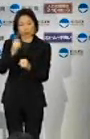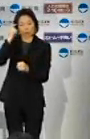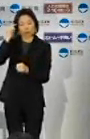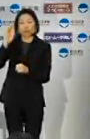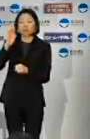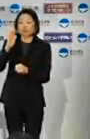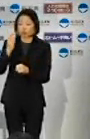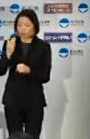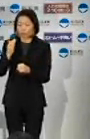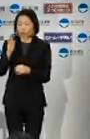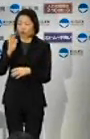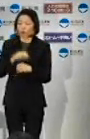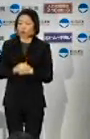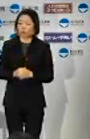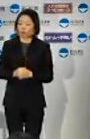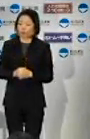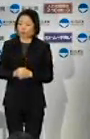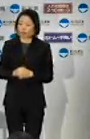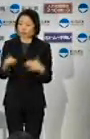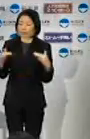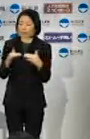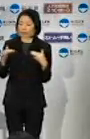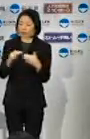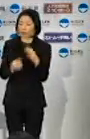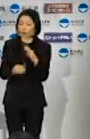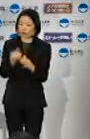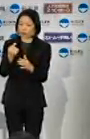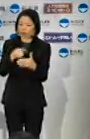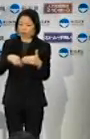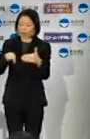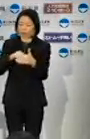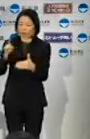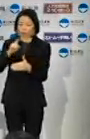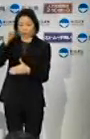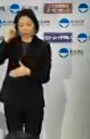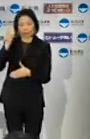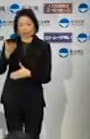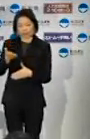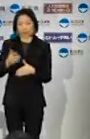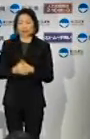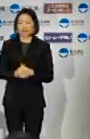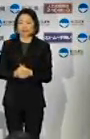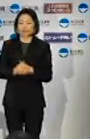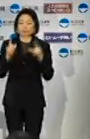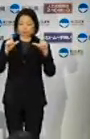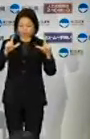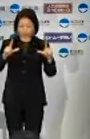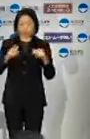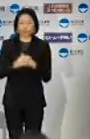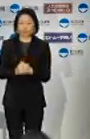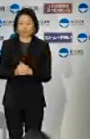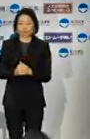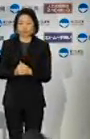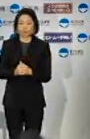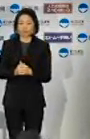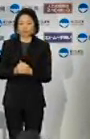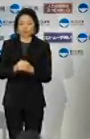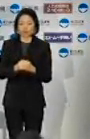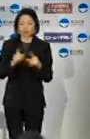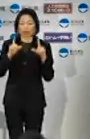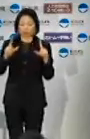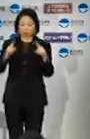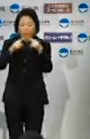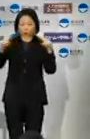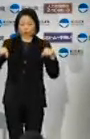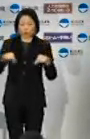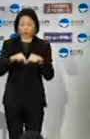て、まあ、これから報告書になると思うんですけど、そういう議論が出ていることについて受け止めというのはありますか？ うん、まあ、いずれにせよ報告書がまとま